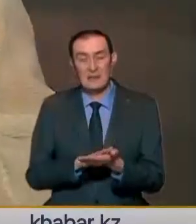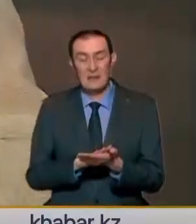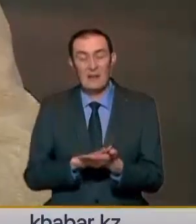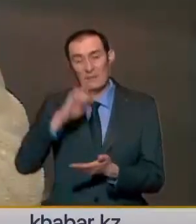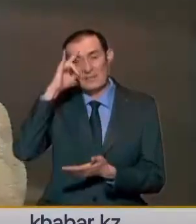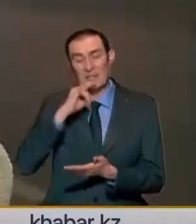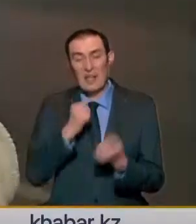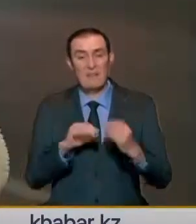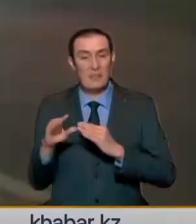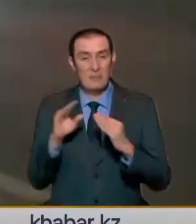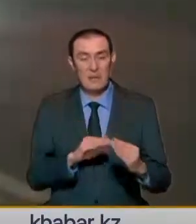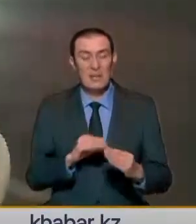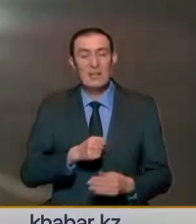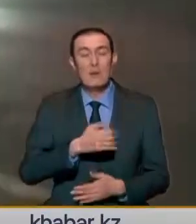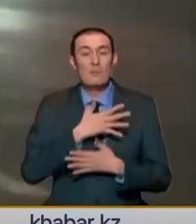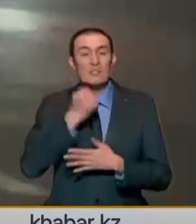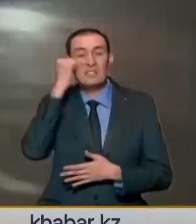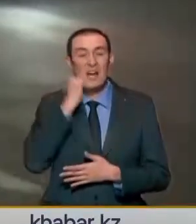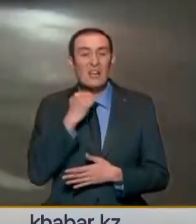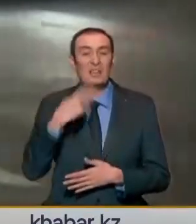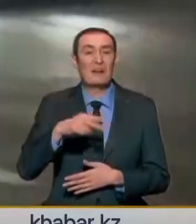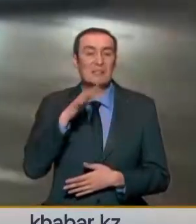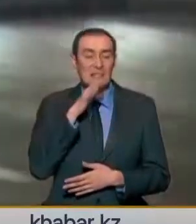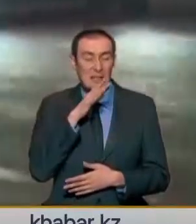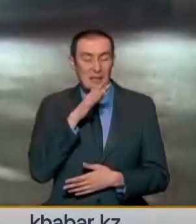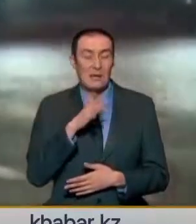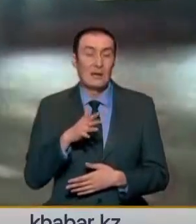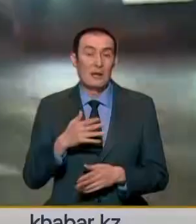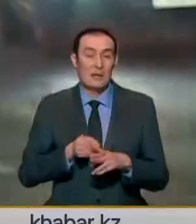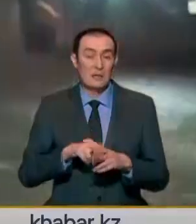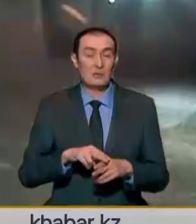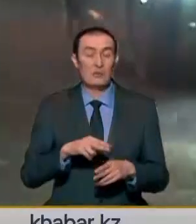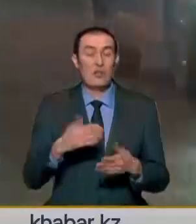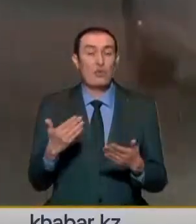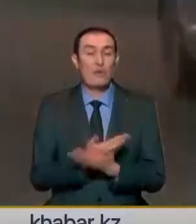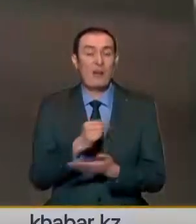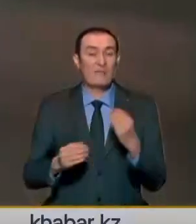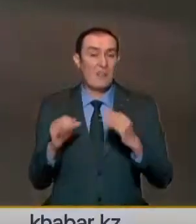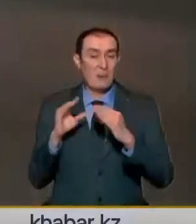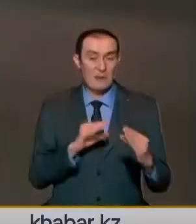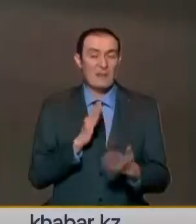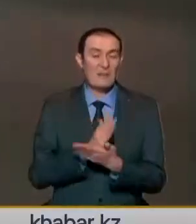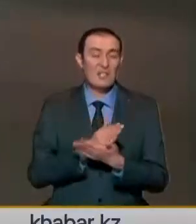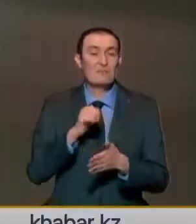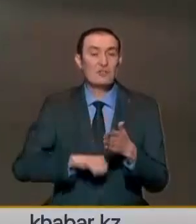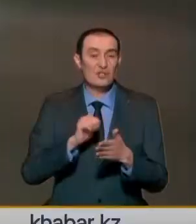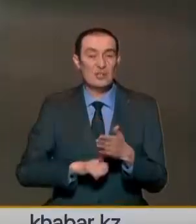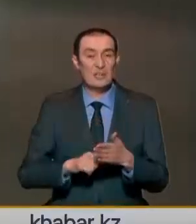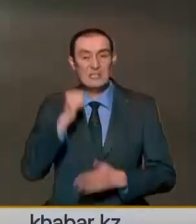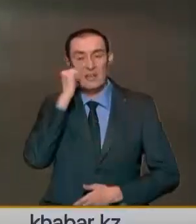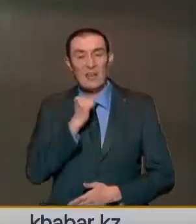в Казахстане автомобилей старше 20 лет. По предположению экспертов, именно цены на новые автомобили и являются причиной